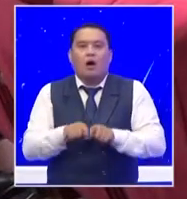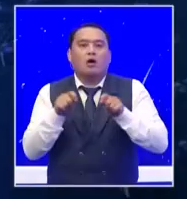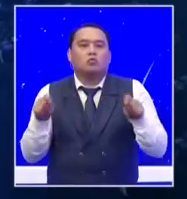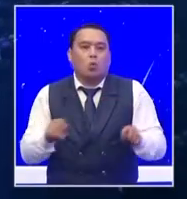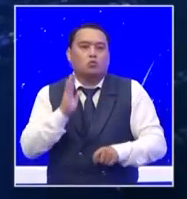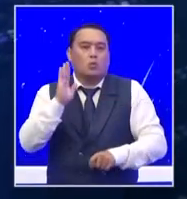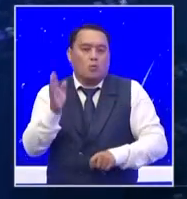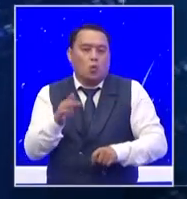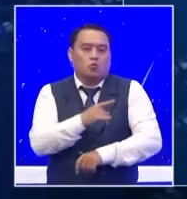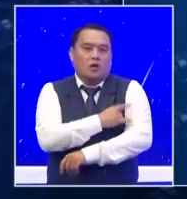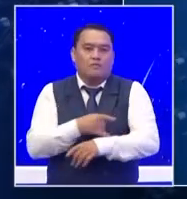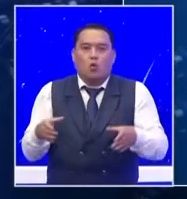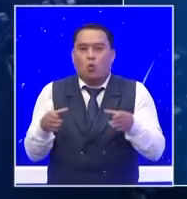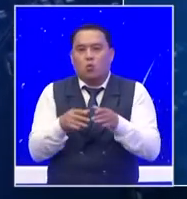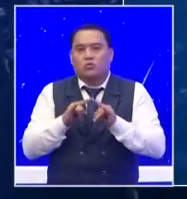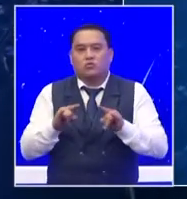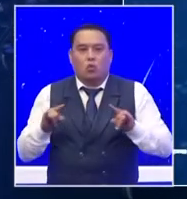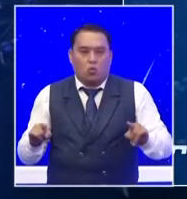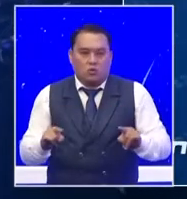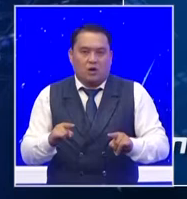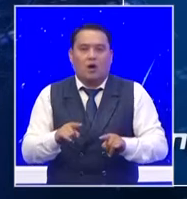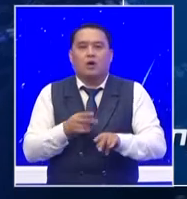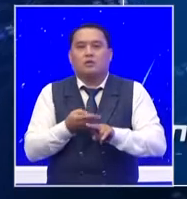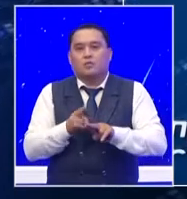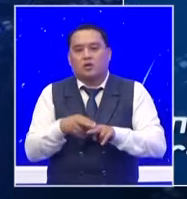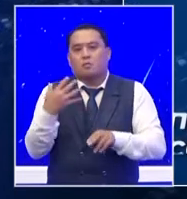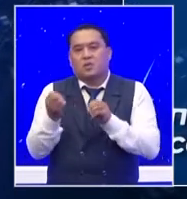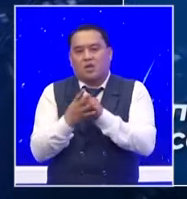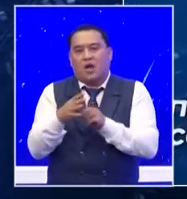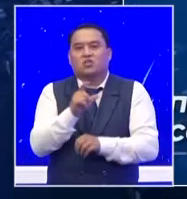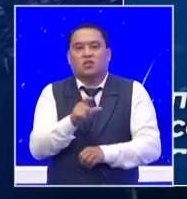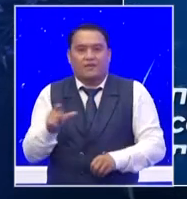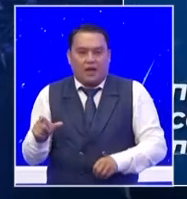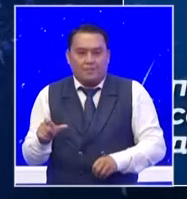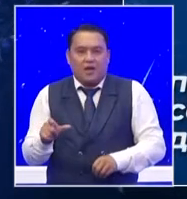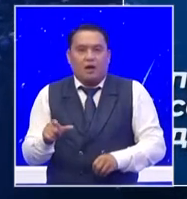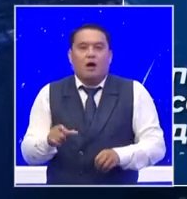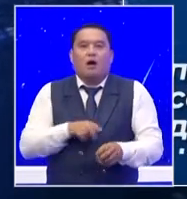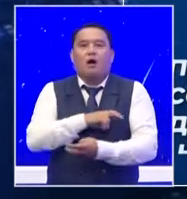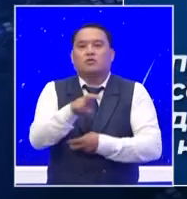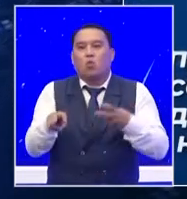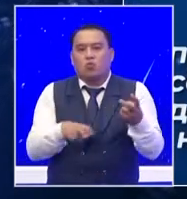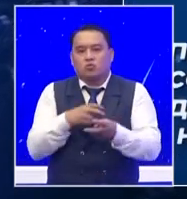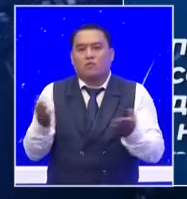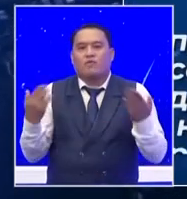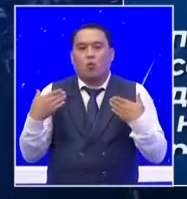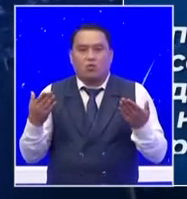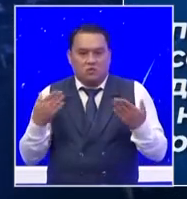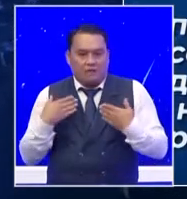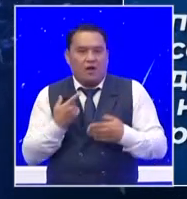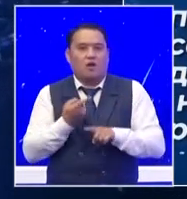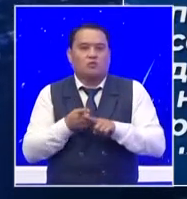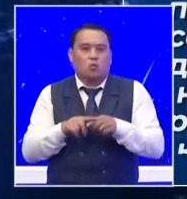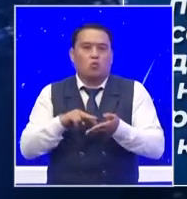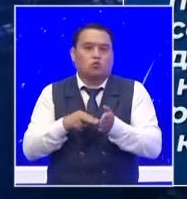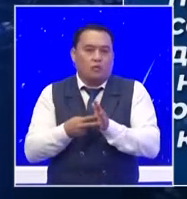Откроются также и дежурные группы детских дошкольных учреждений с нагрузкой не более 15 человек, а также аттракционы на открытом воздухе, но с